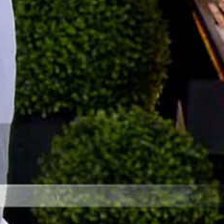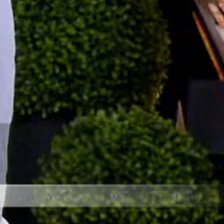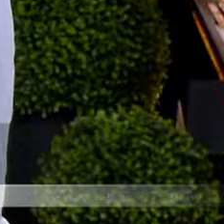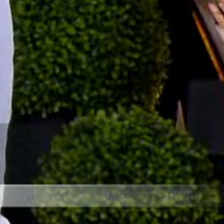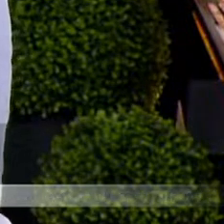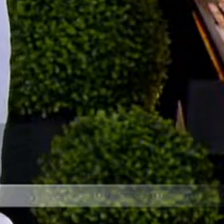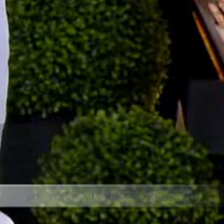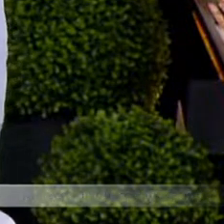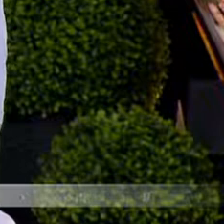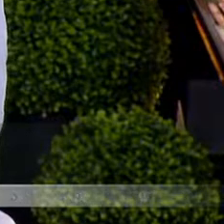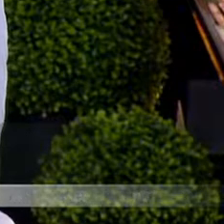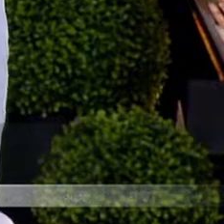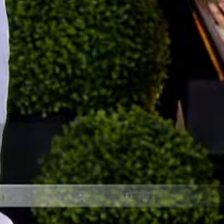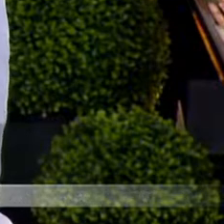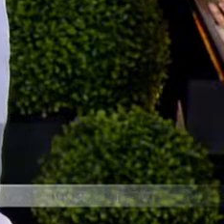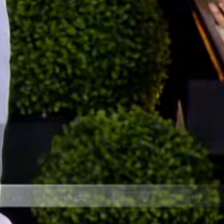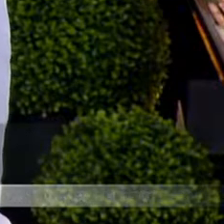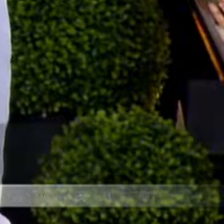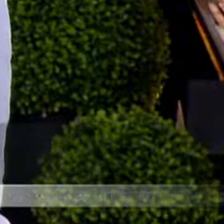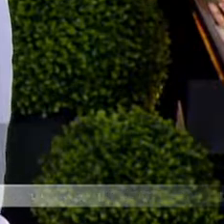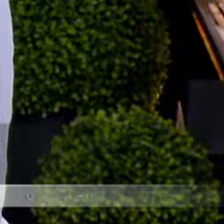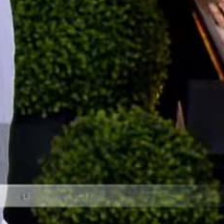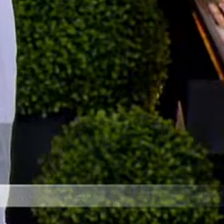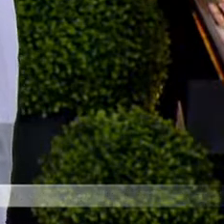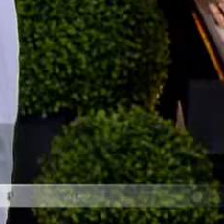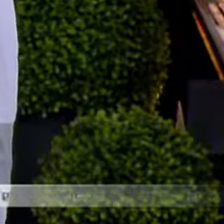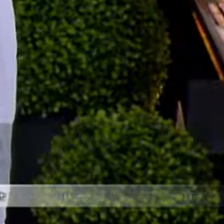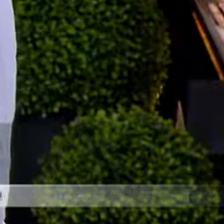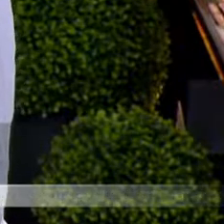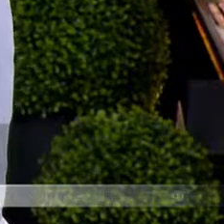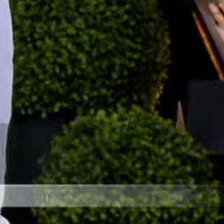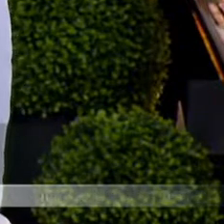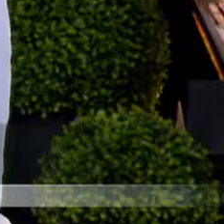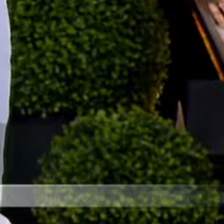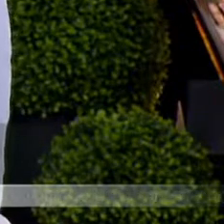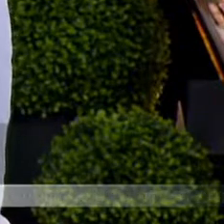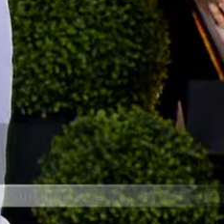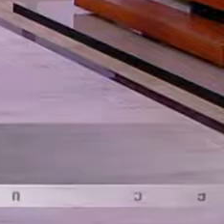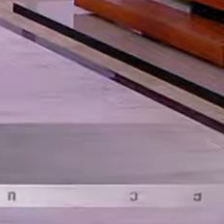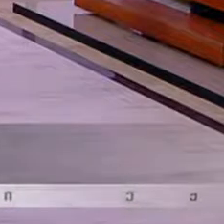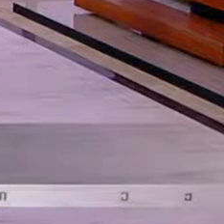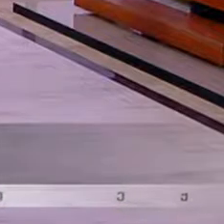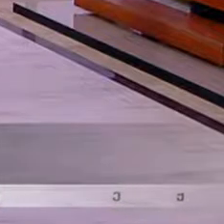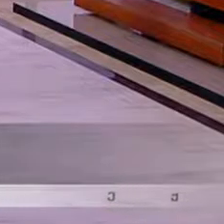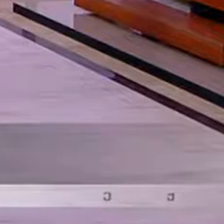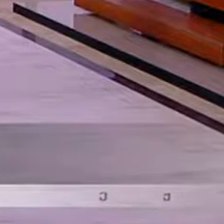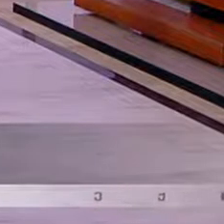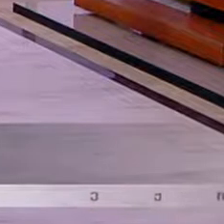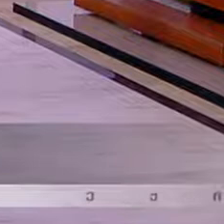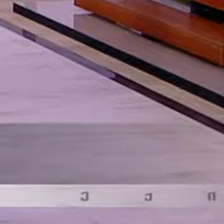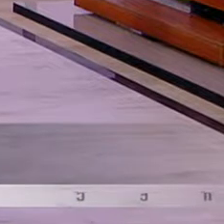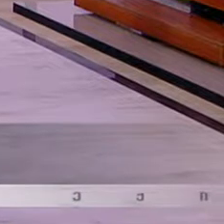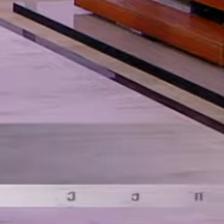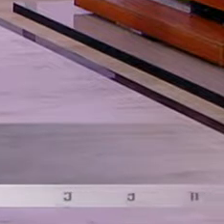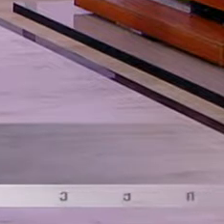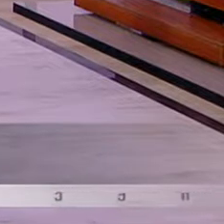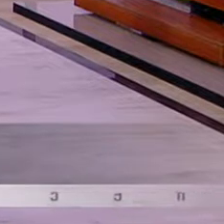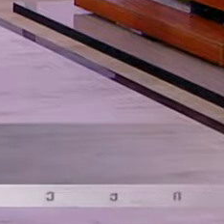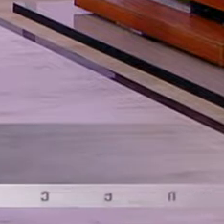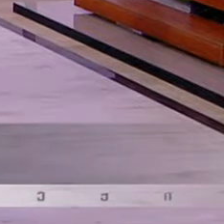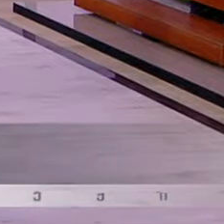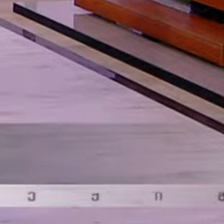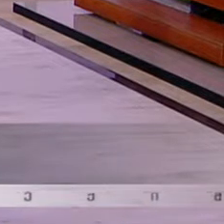დღეს ეს დაავადება სწორედ ამ სახელწოდებით არის ცნობილი. ლევან, უკაცრავად ჩაგერთვებით, არის ახსნა,